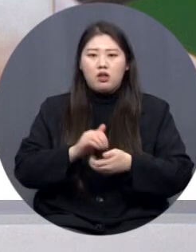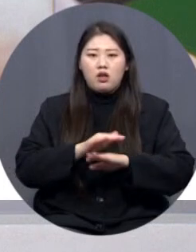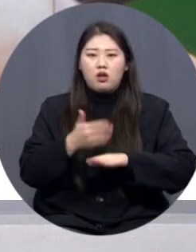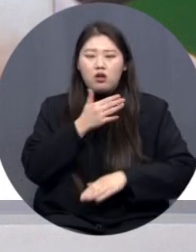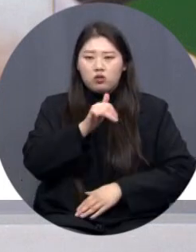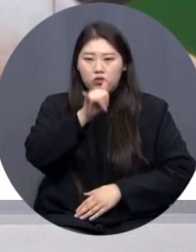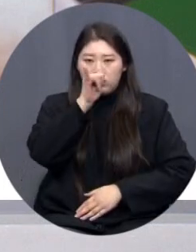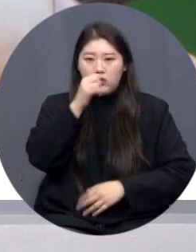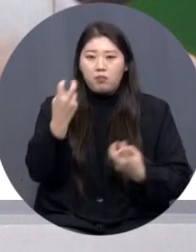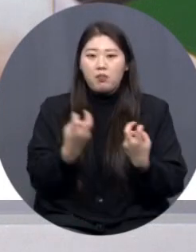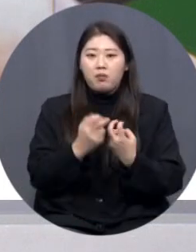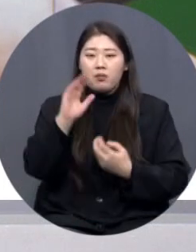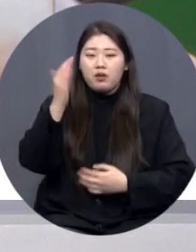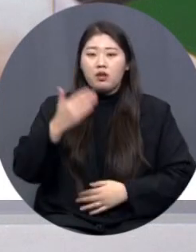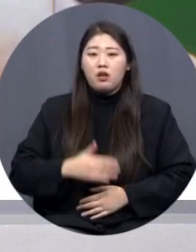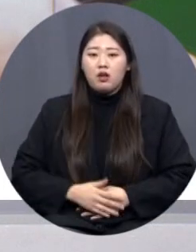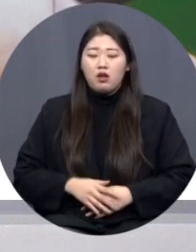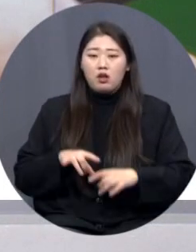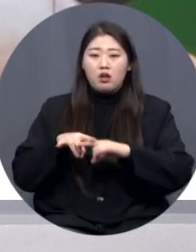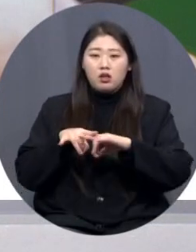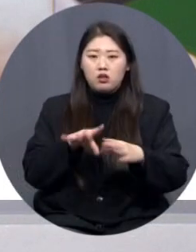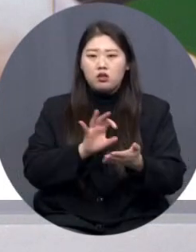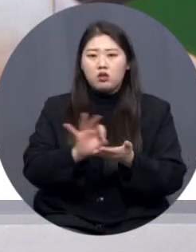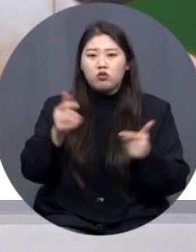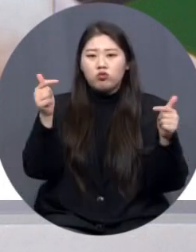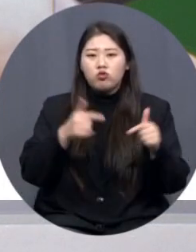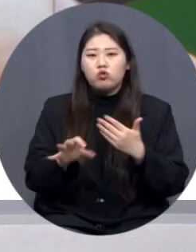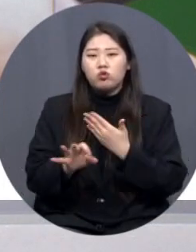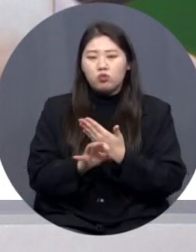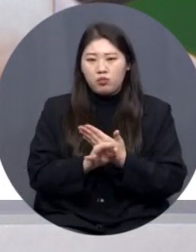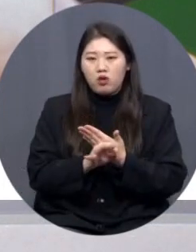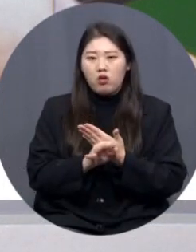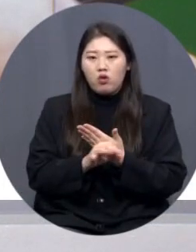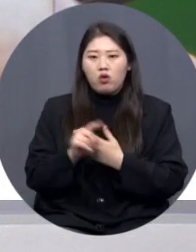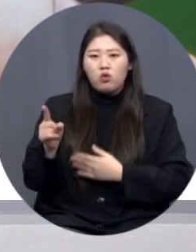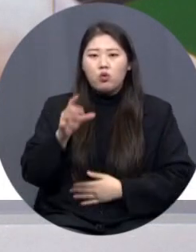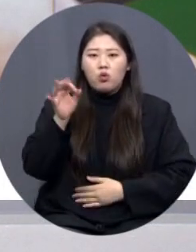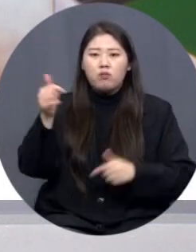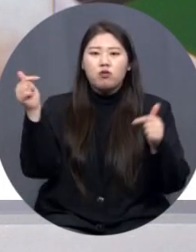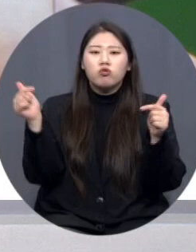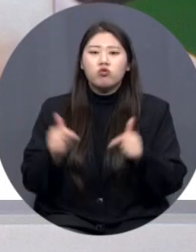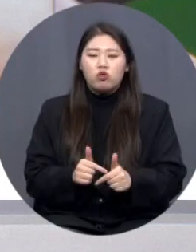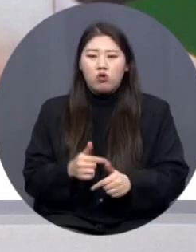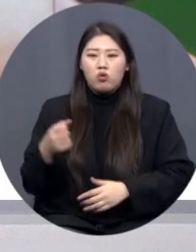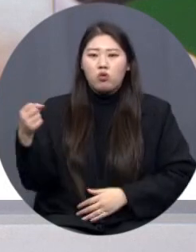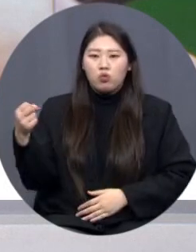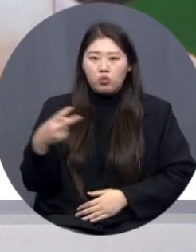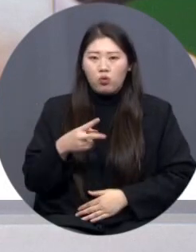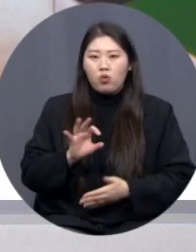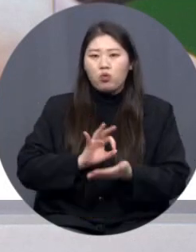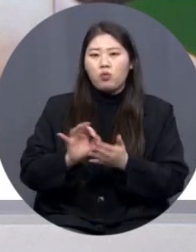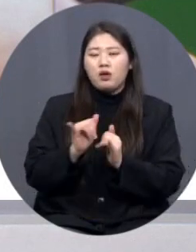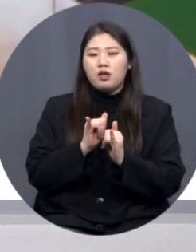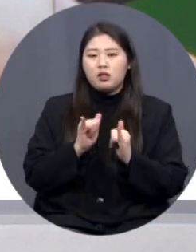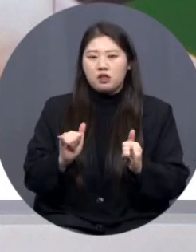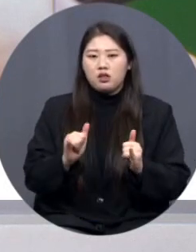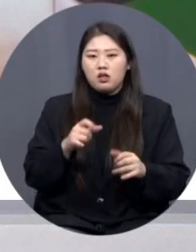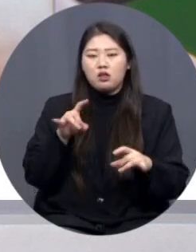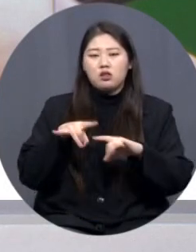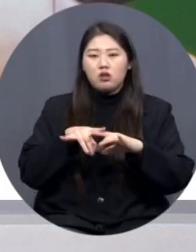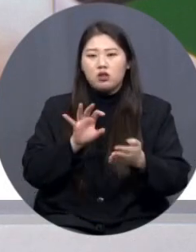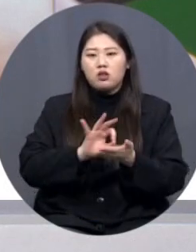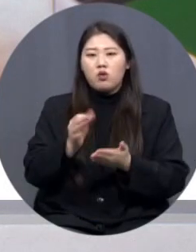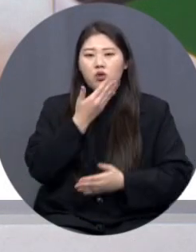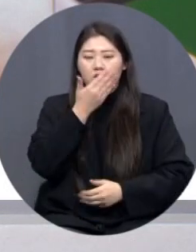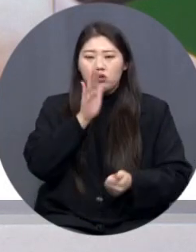있다고 합니다. 전력 수요가 줄어들면 전기 요금을 떨어뜨리고 소비자들의 전기 소비를 유도해서